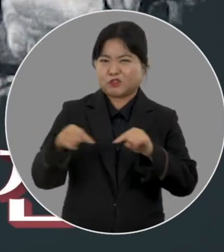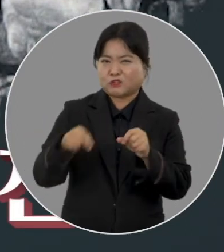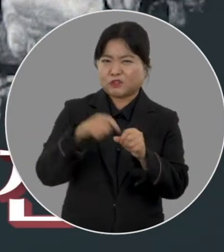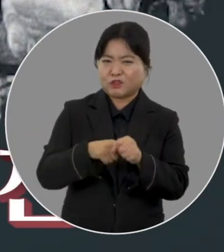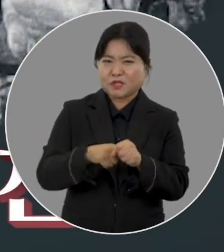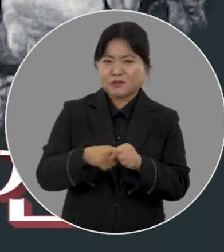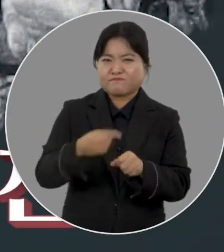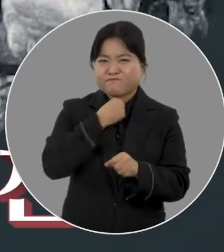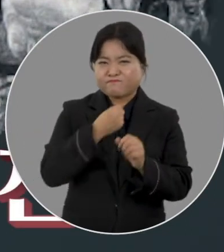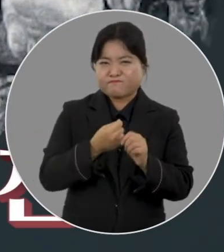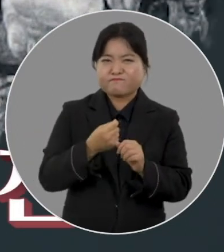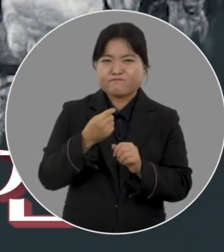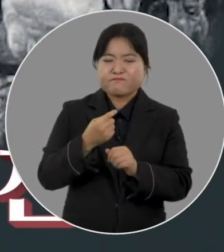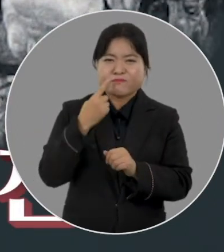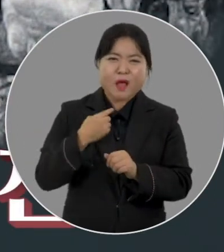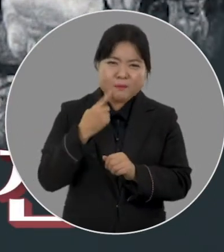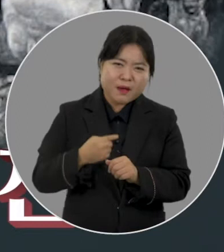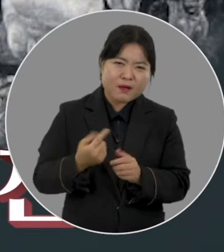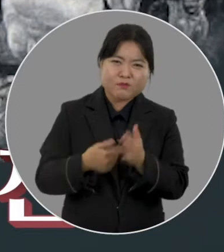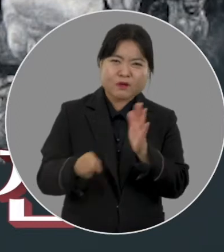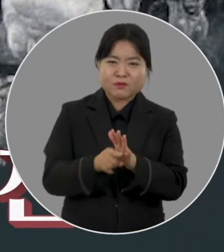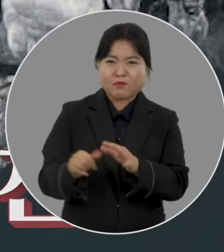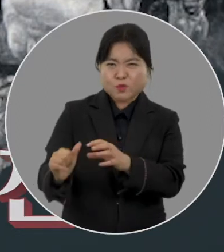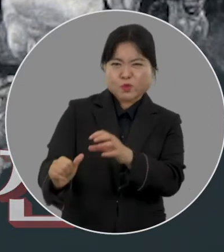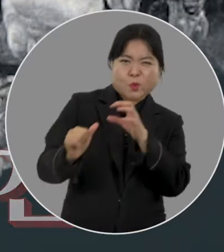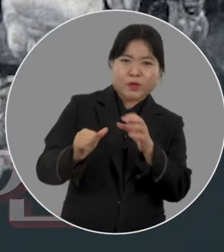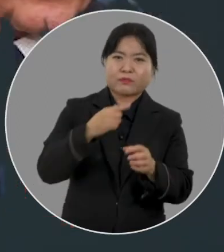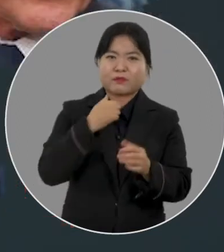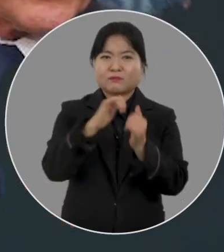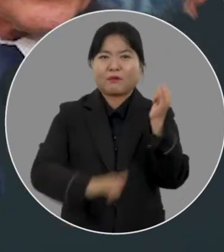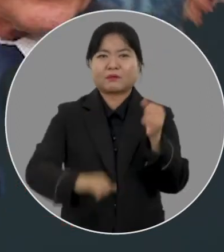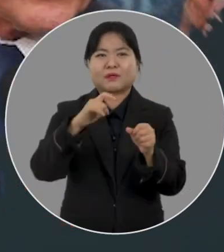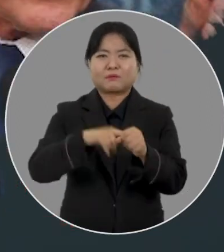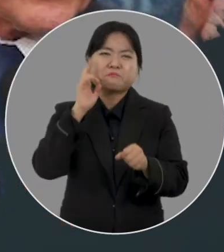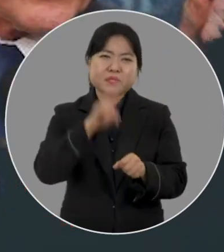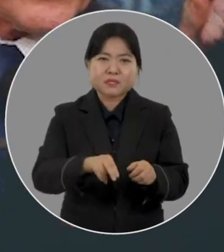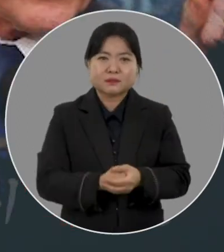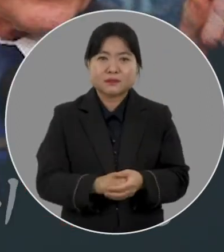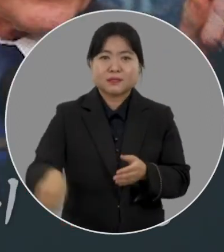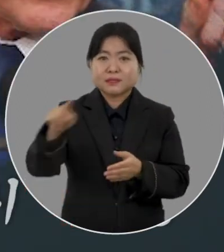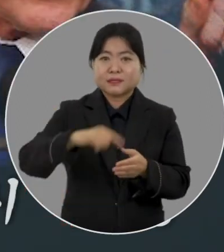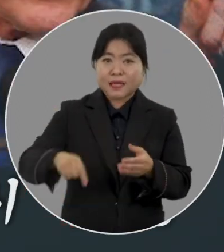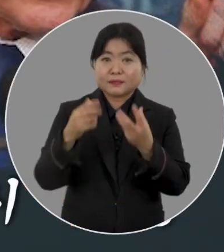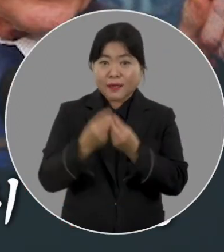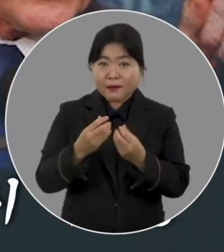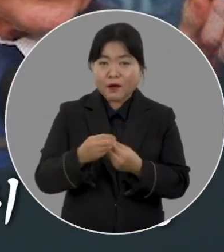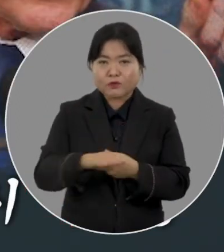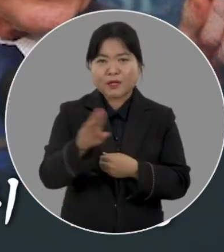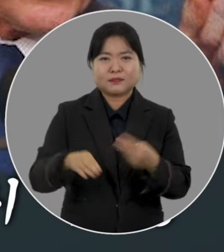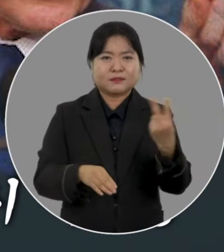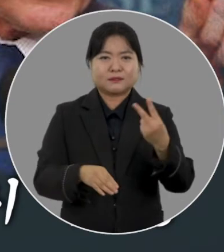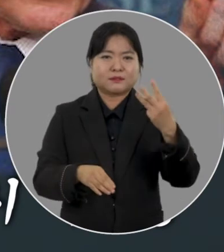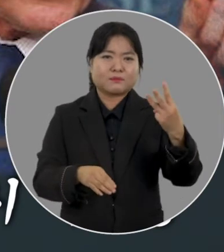정치적 야망을 위해서 어떤 이용했던 역사적 비극입니다. 이 한 예가 우리가